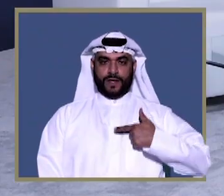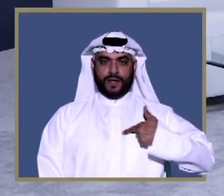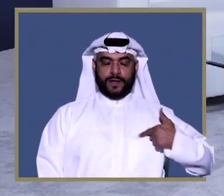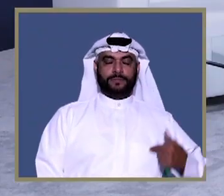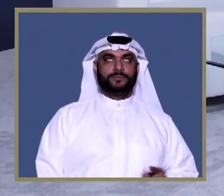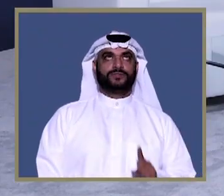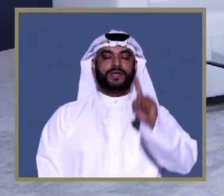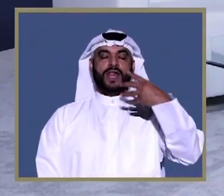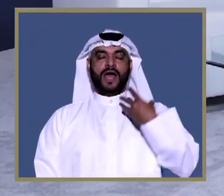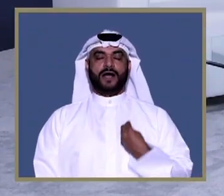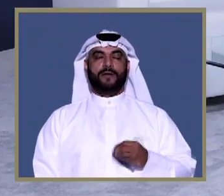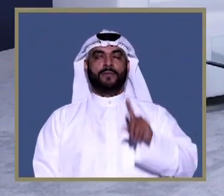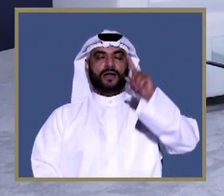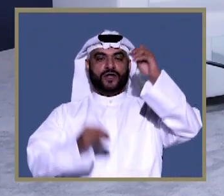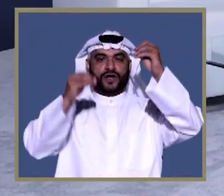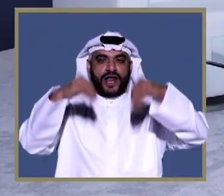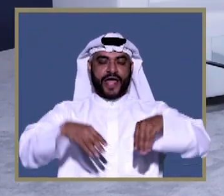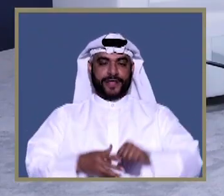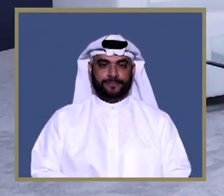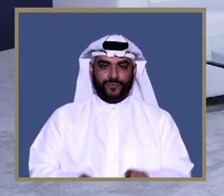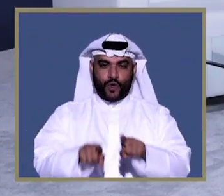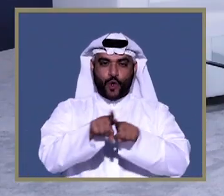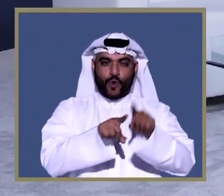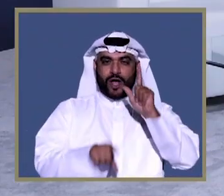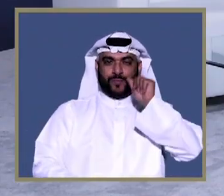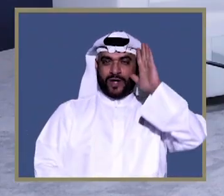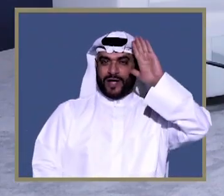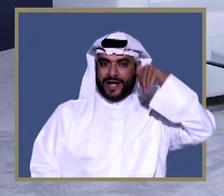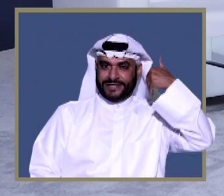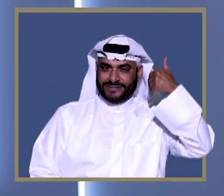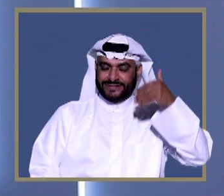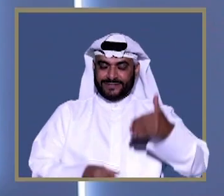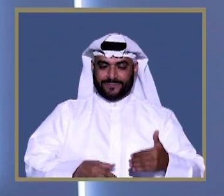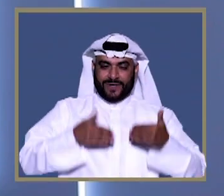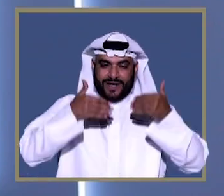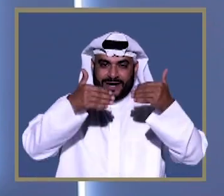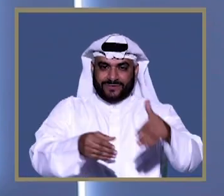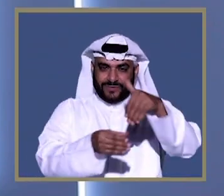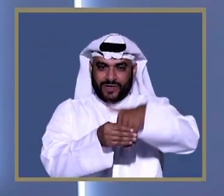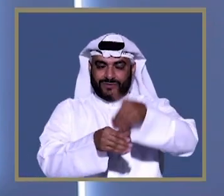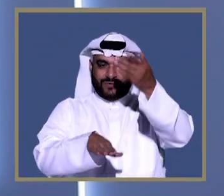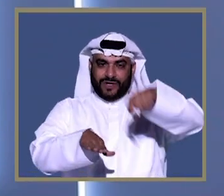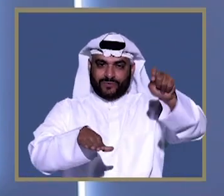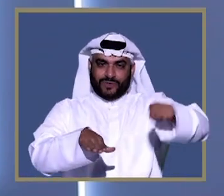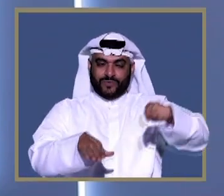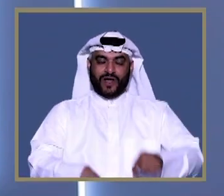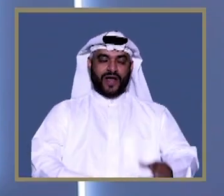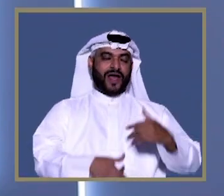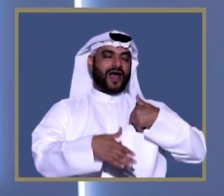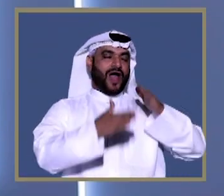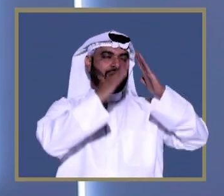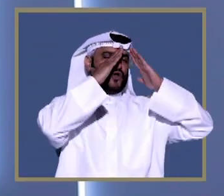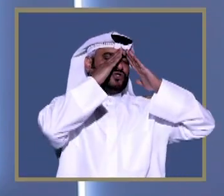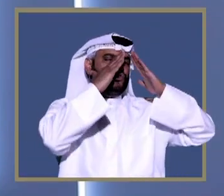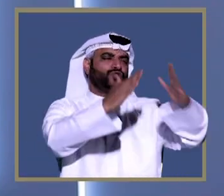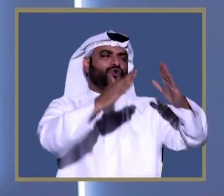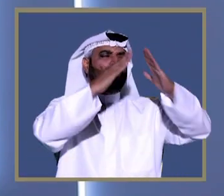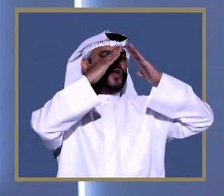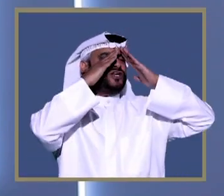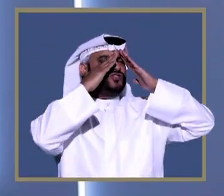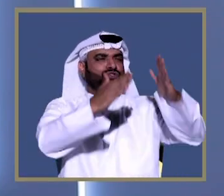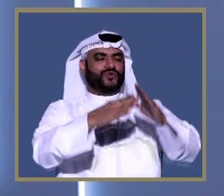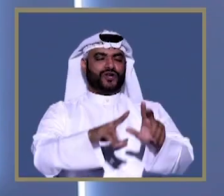بسم الله الرحمن الرحيم. إخواني يا أخواتي أبناء الدائرة الأولى، في البداية نشكر وزارة الإعلام على إتاحة هذه